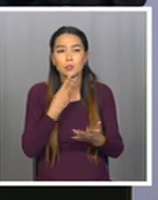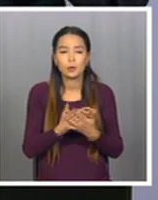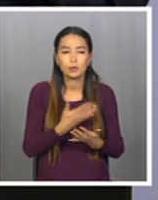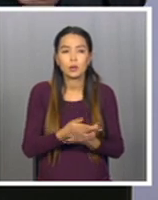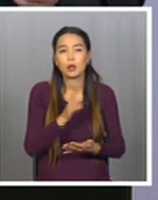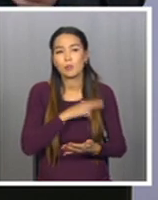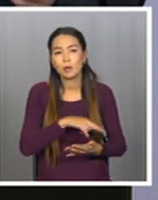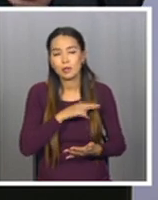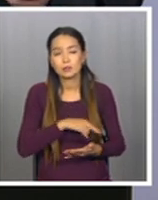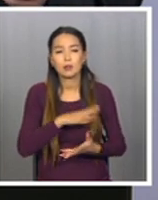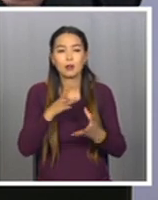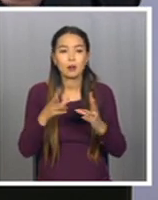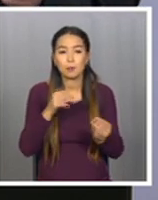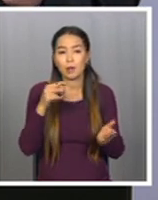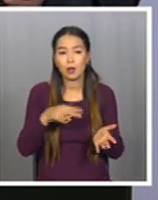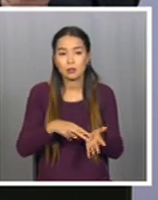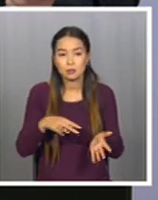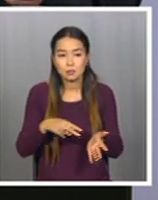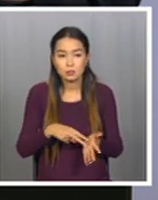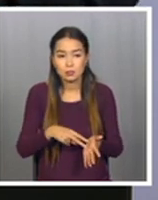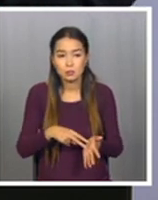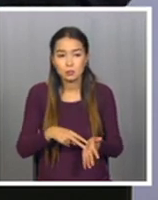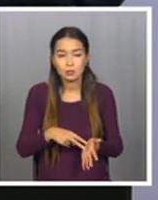қызметтердің бағасы,